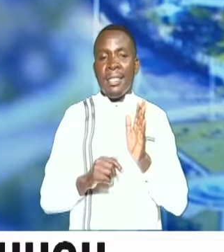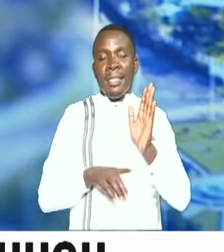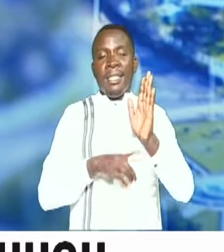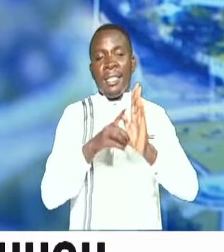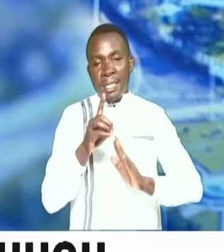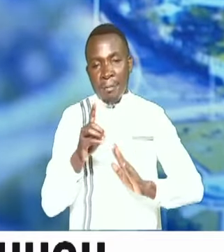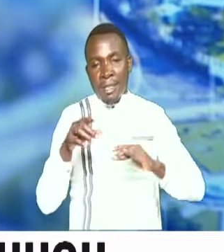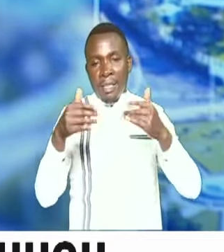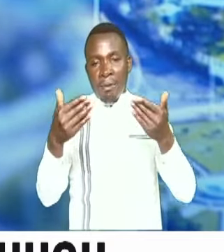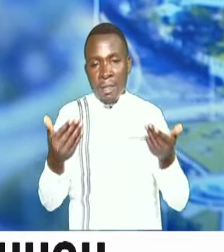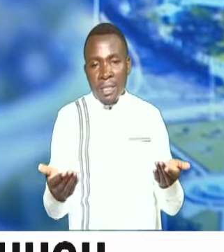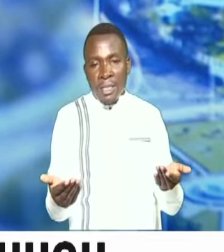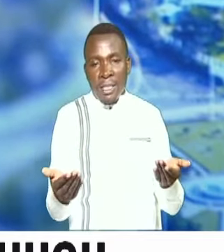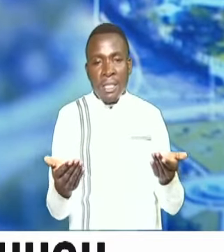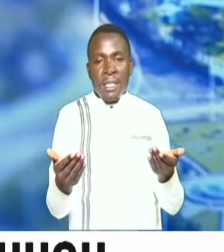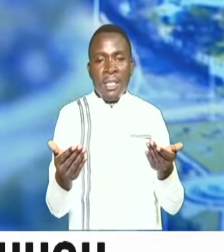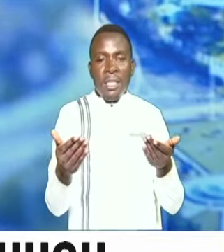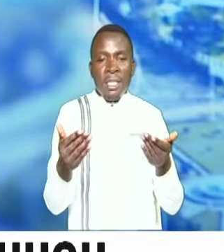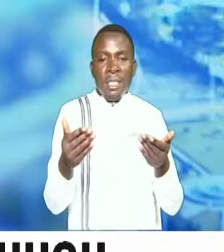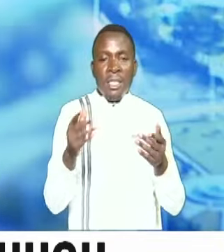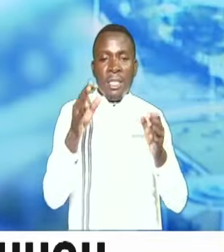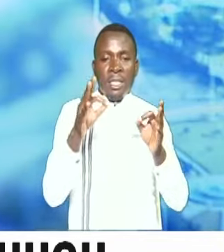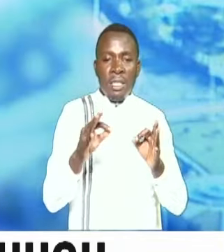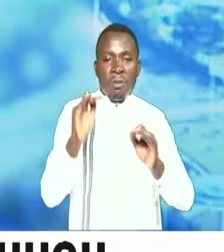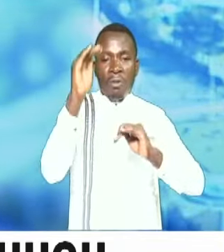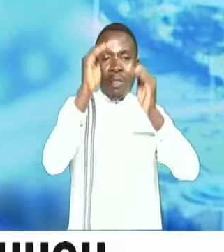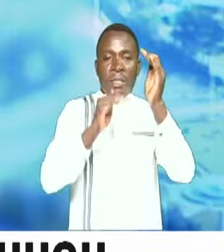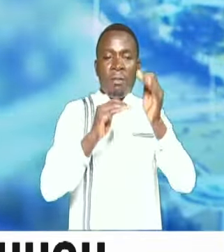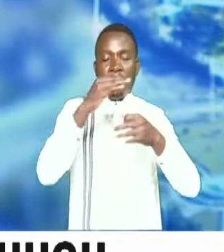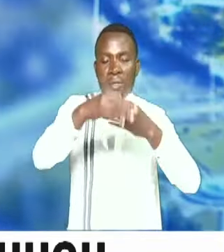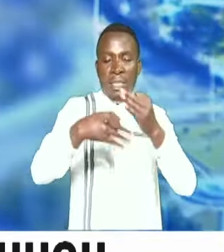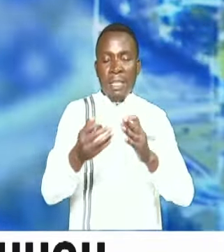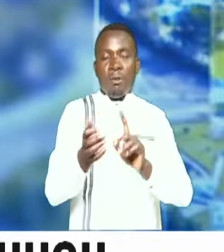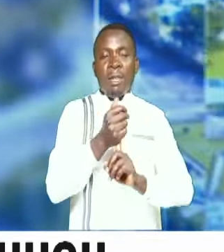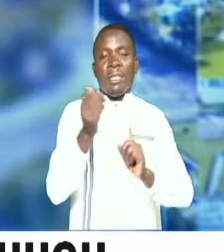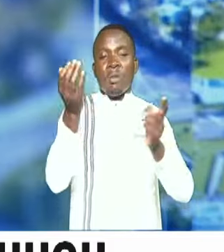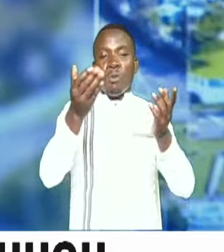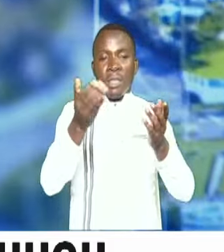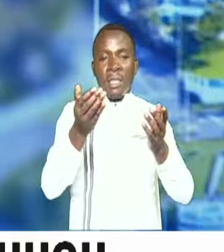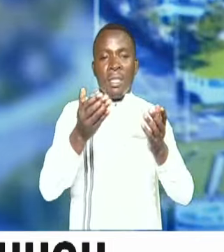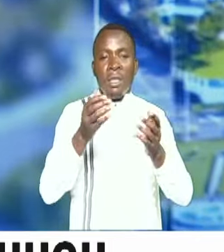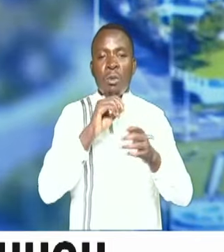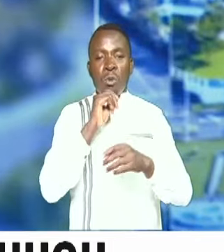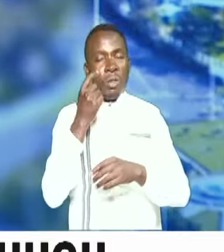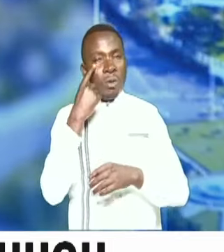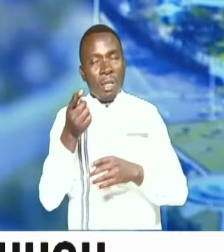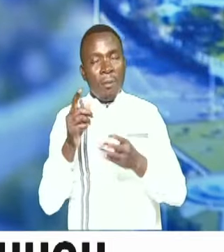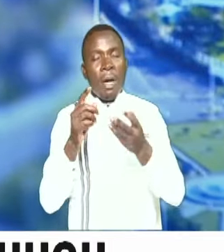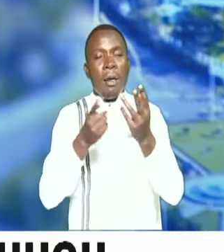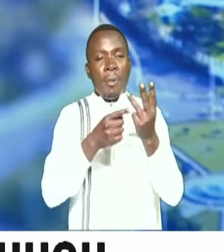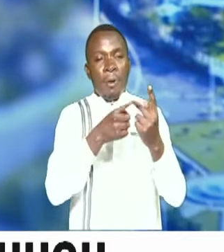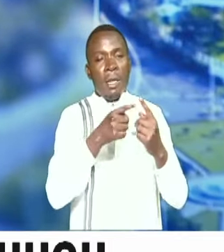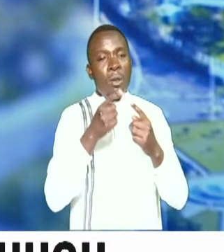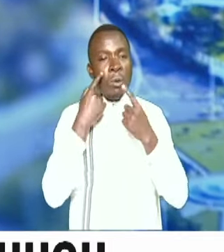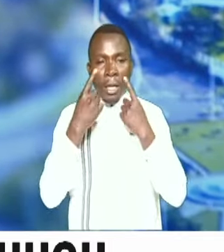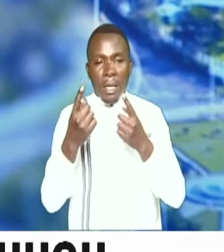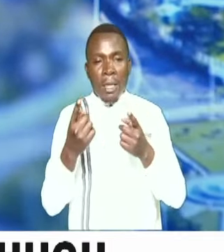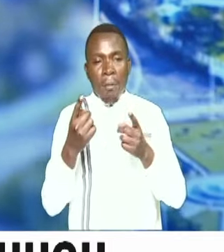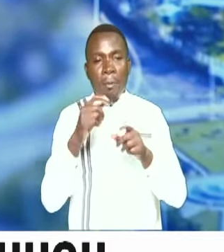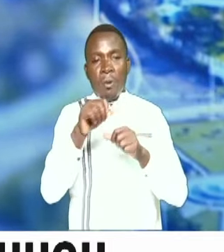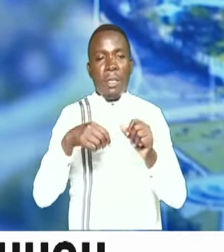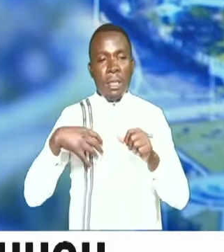nk'iterambere cyangwa se nk'icyo urwego rw'inganda rwagezeho wenda tutabirebeye mu mibare tukabireba no mu ishusho